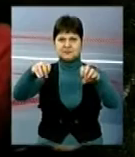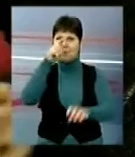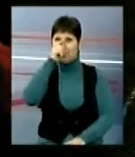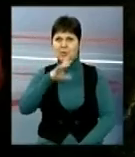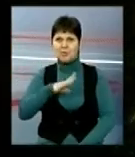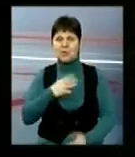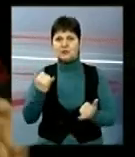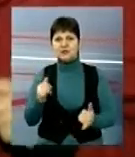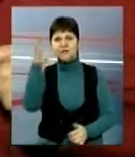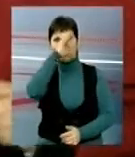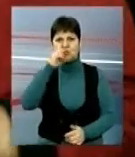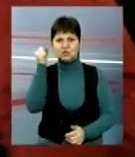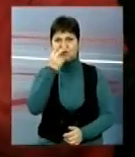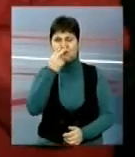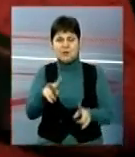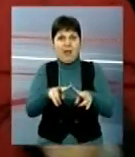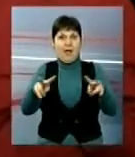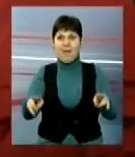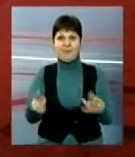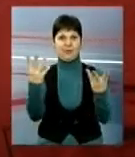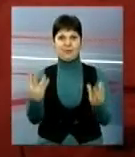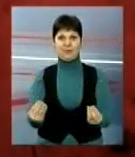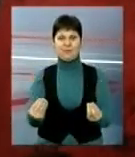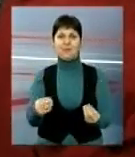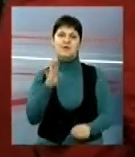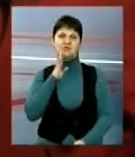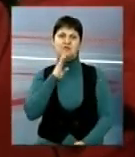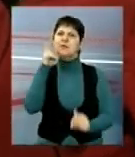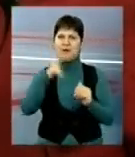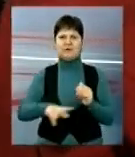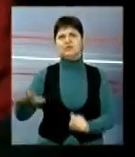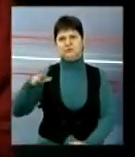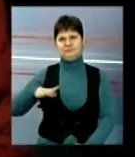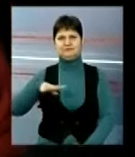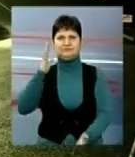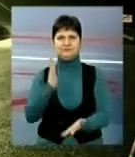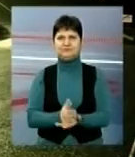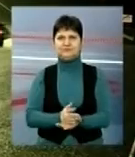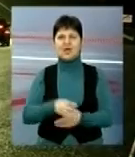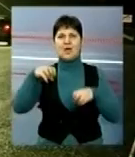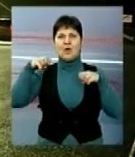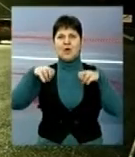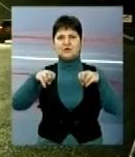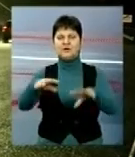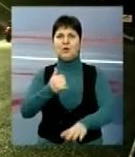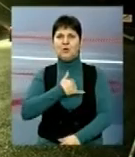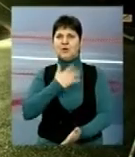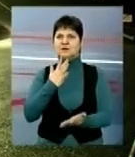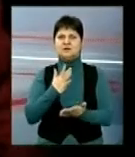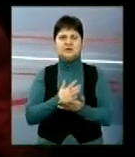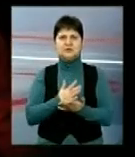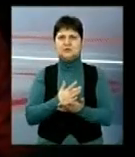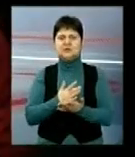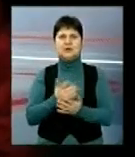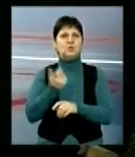ж тут і вночі видно, як у день. Жінка каже, нарешті дочекалася. Освітлення нас – Європа. Ми